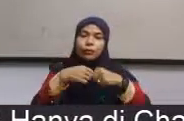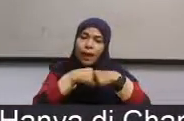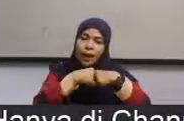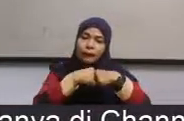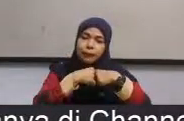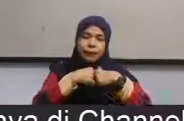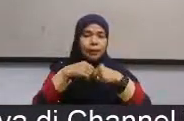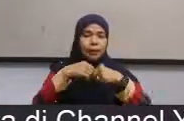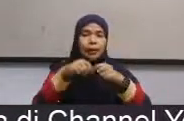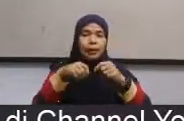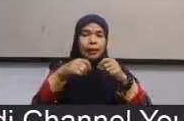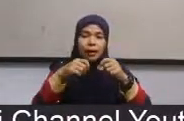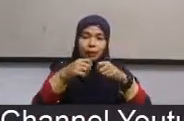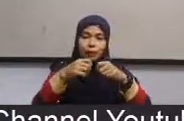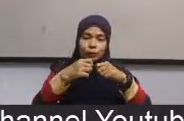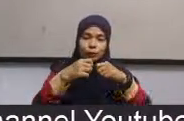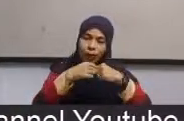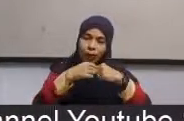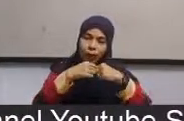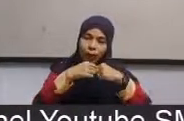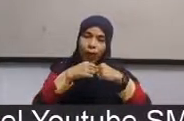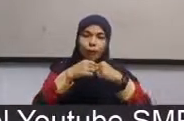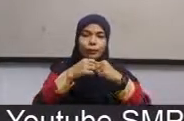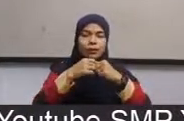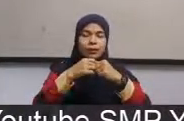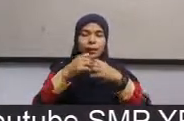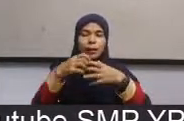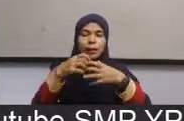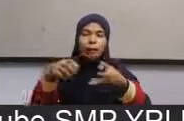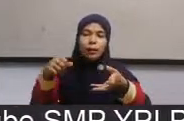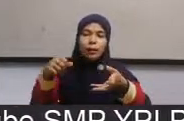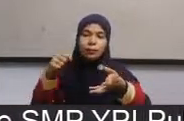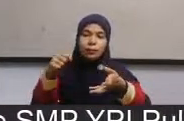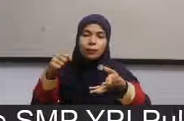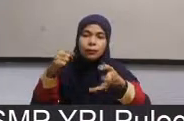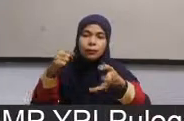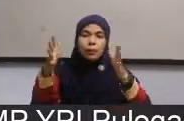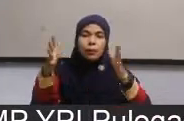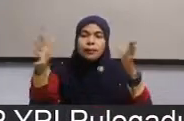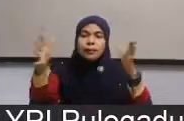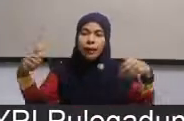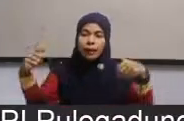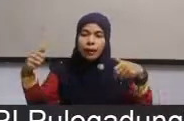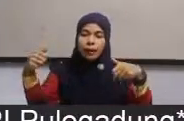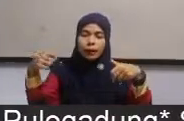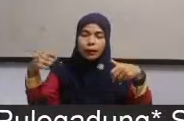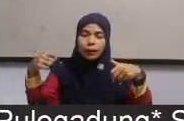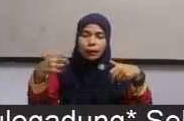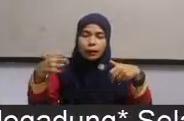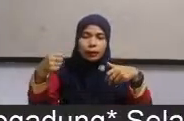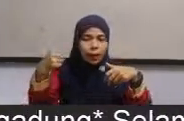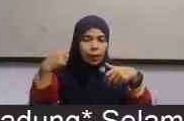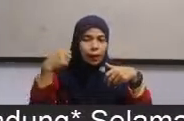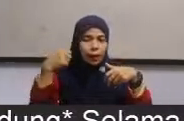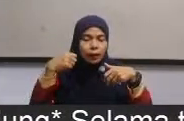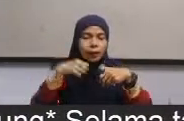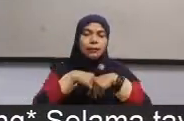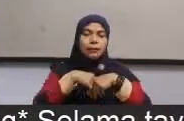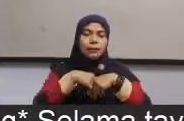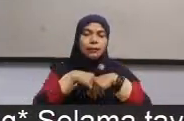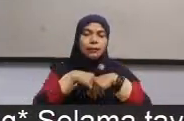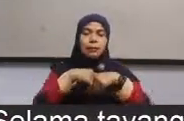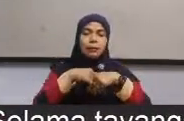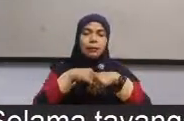rajutan misalnya ya kain rajut fun atau misalnya yang buat tas belanja yang dari rotan